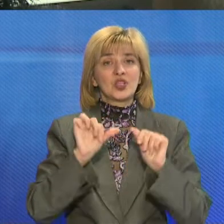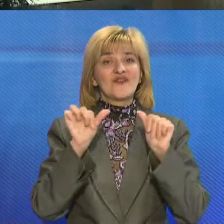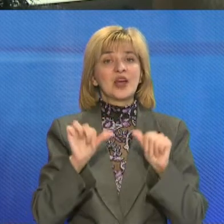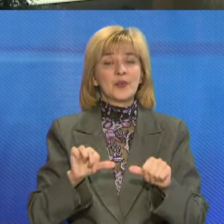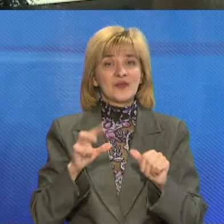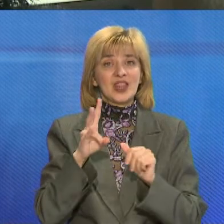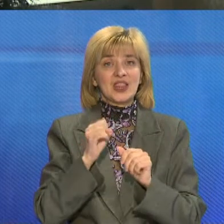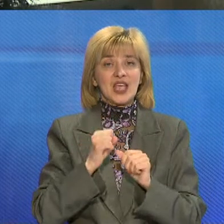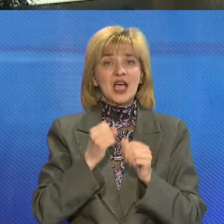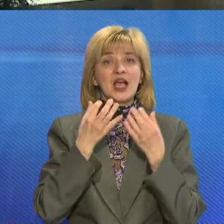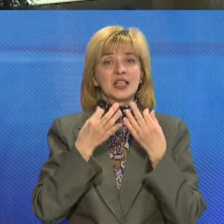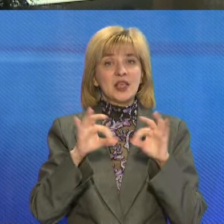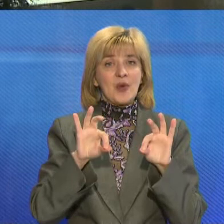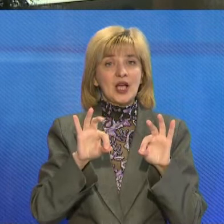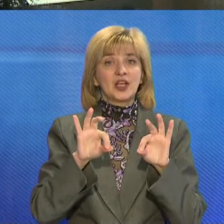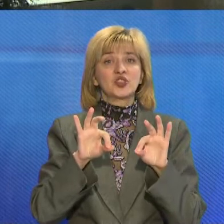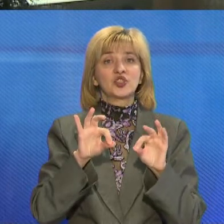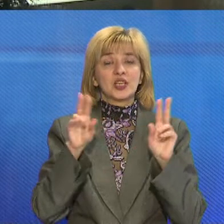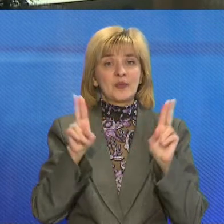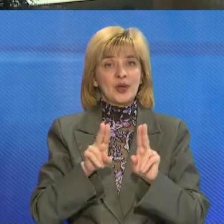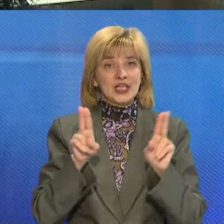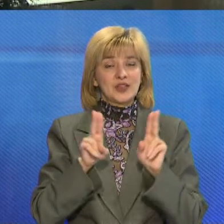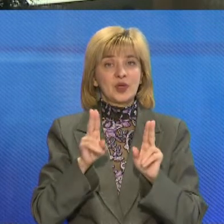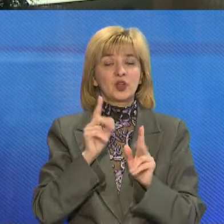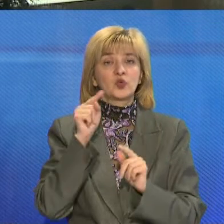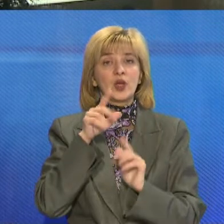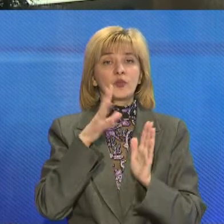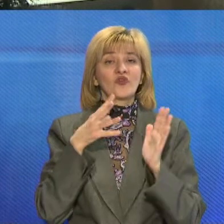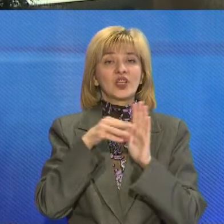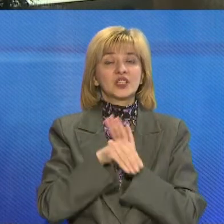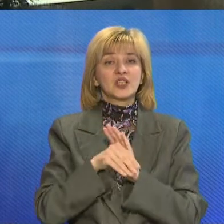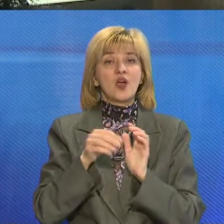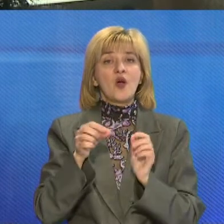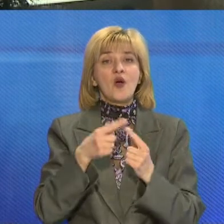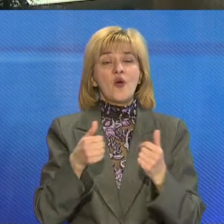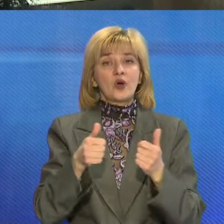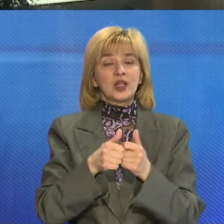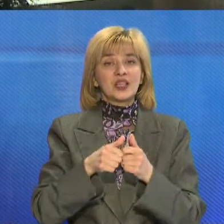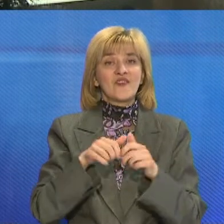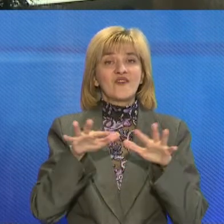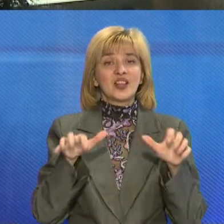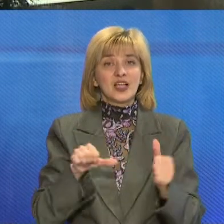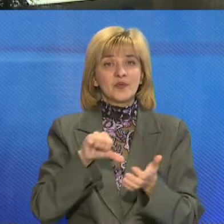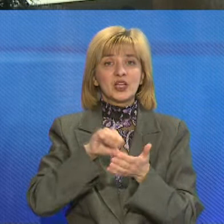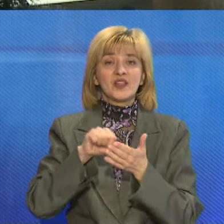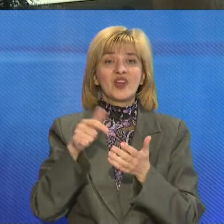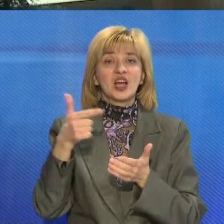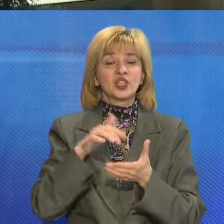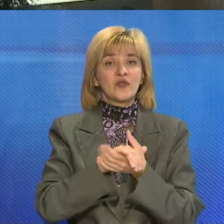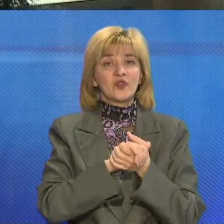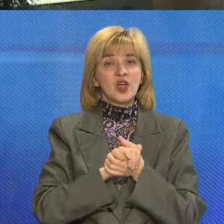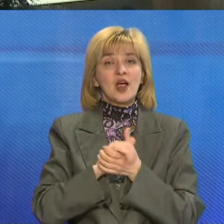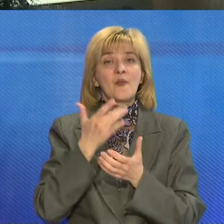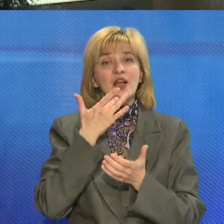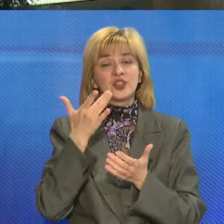будет формироваться на демократических принципах, потому что туда будут входить не только все органы власти, но также представители гражданского общества, общественных объединений, политических